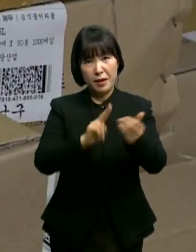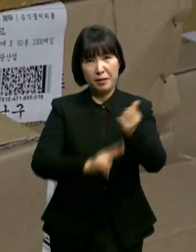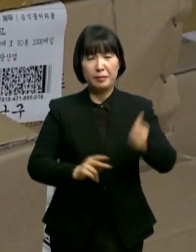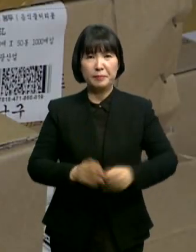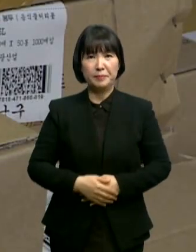말했습니다